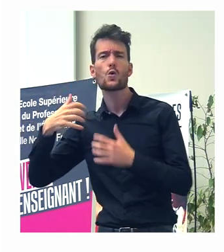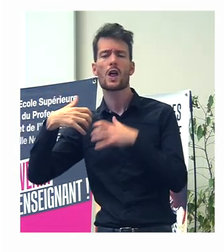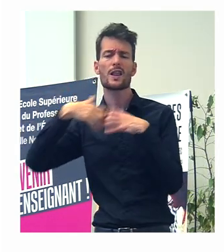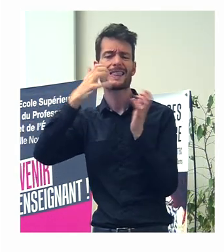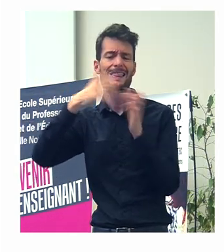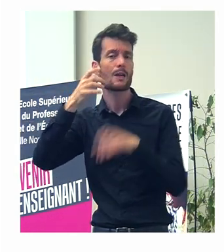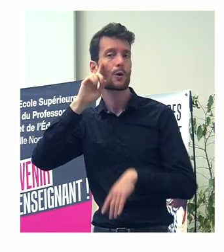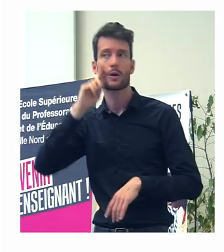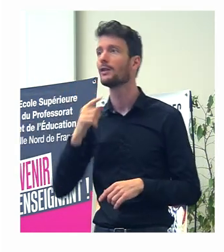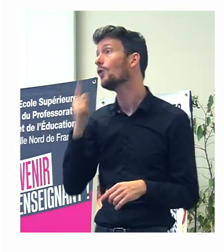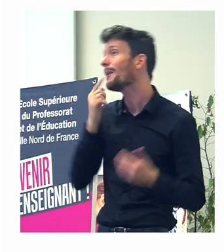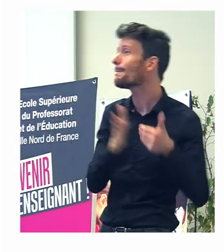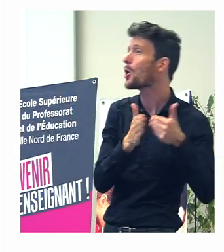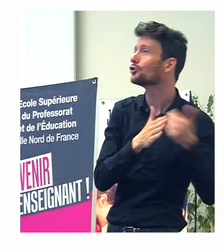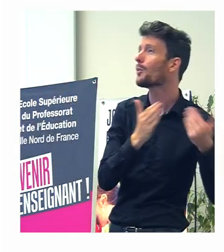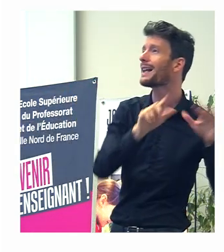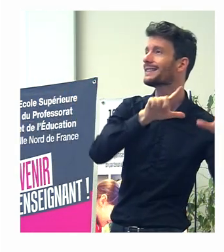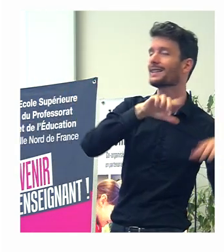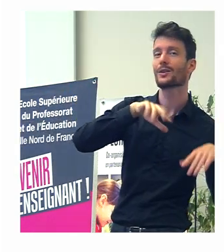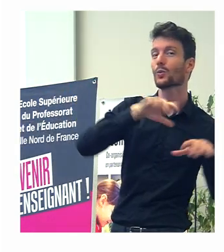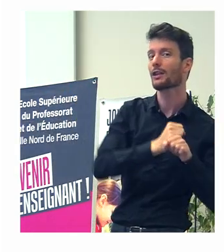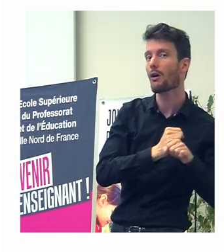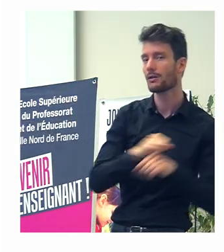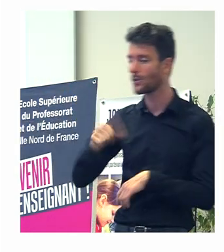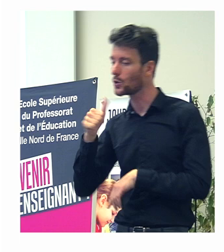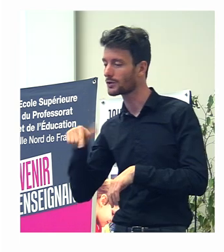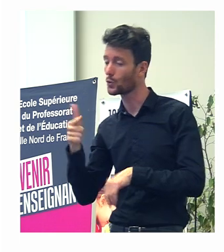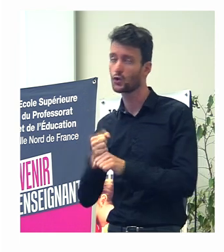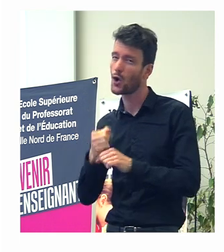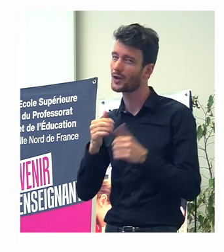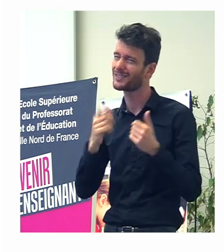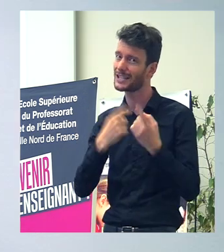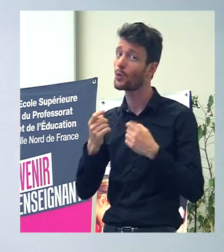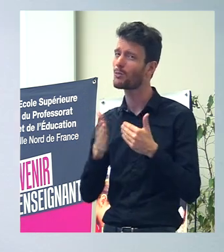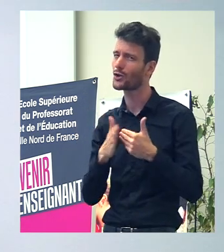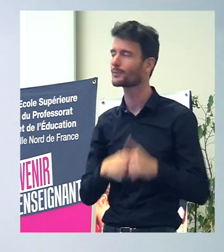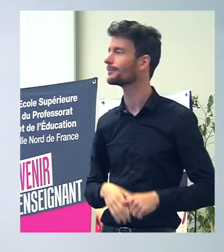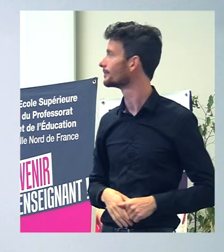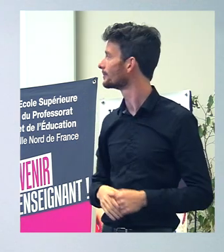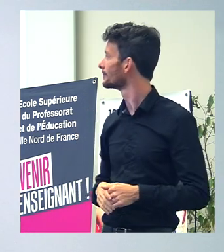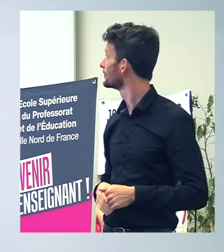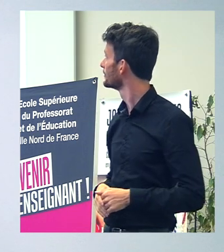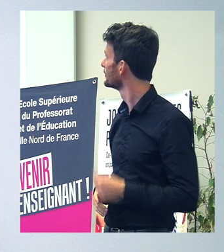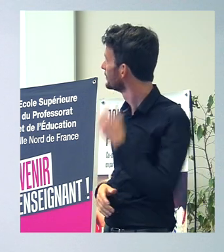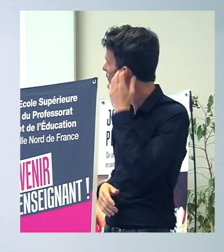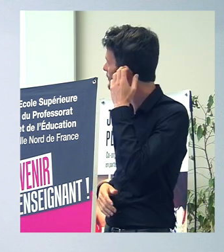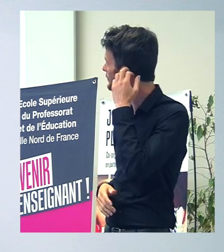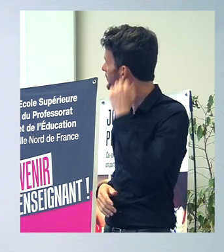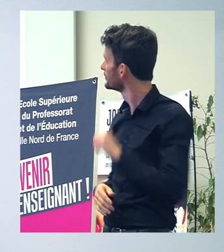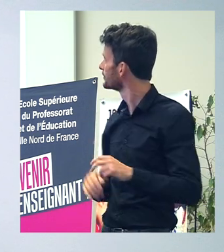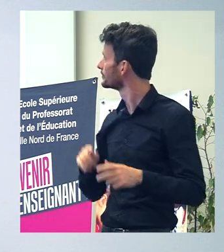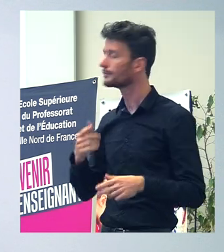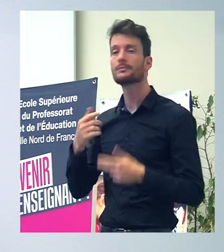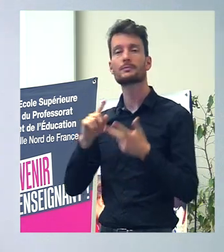qu'il n'y a pas de grosse différence entre 7-8 ans et 11-12 ans en matière de questions. Oh, pardon. Et pourquoi